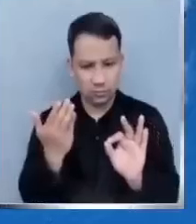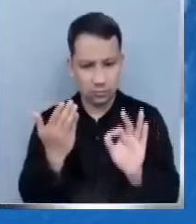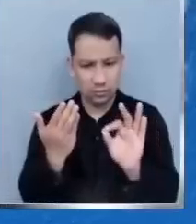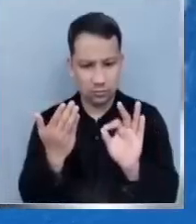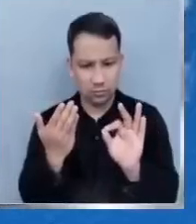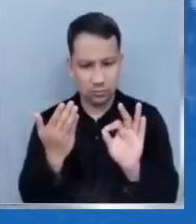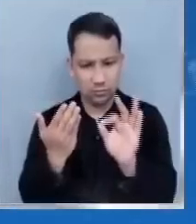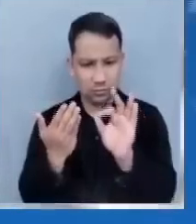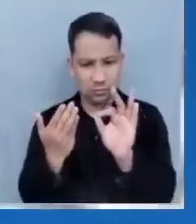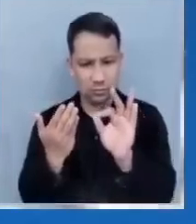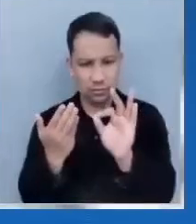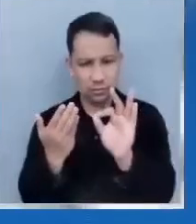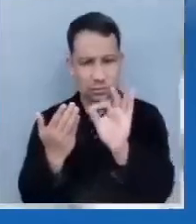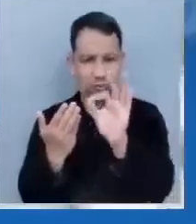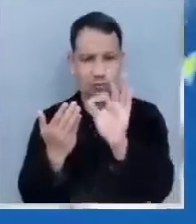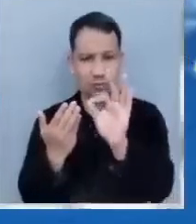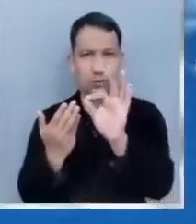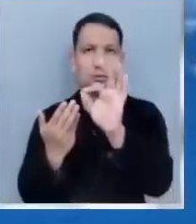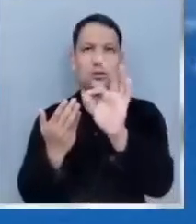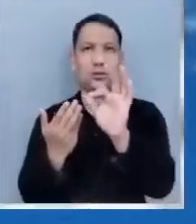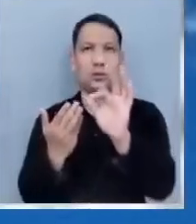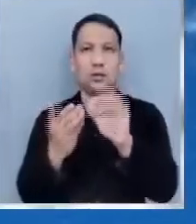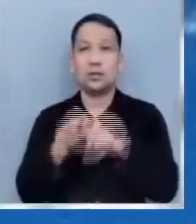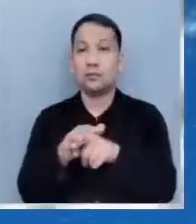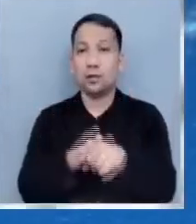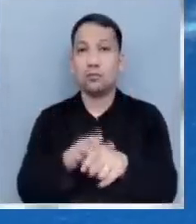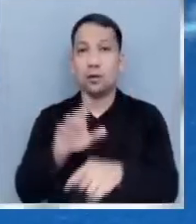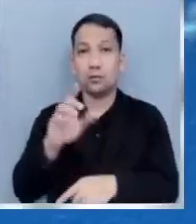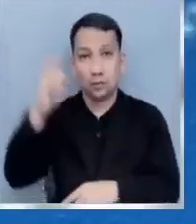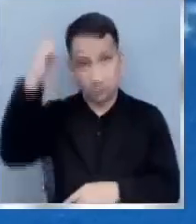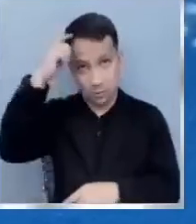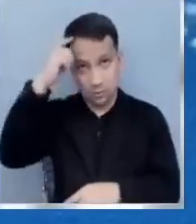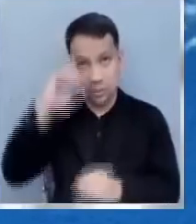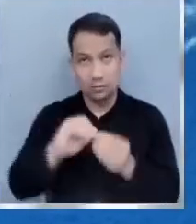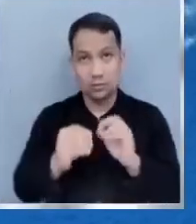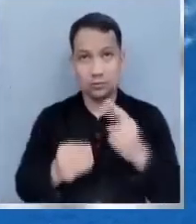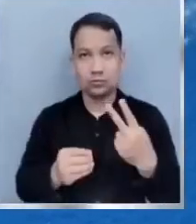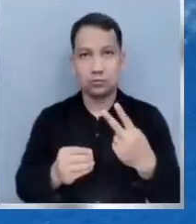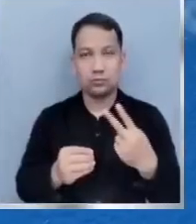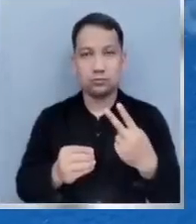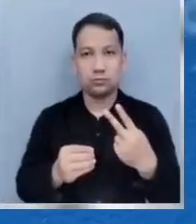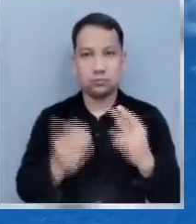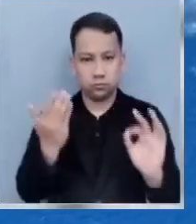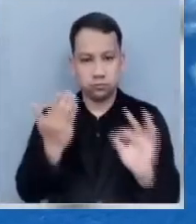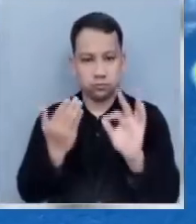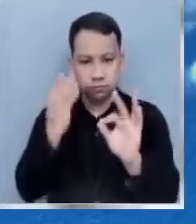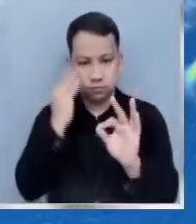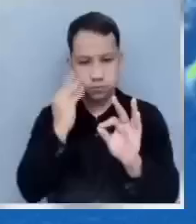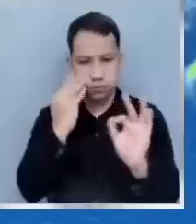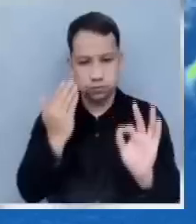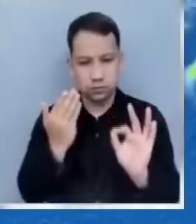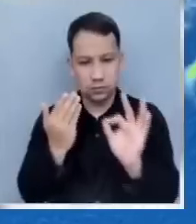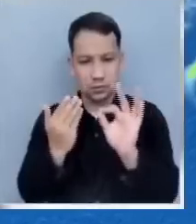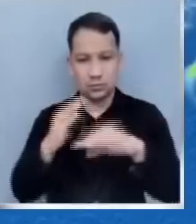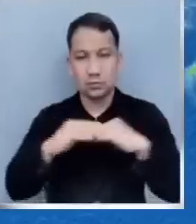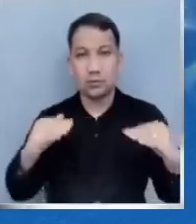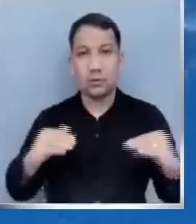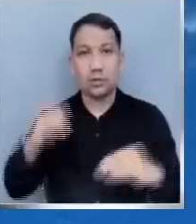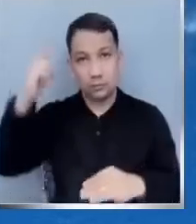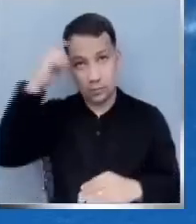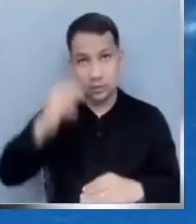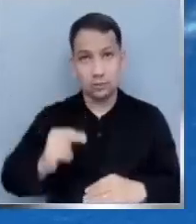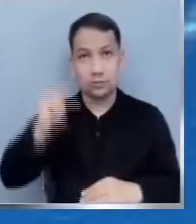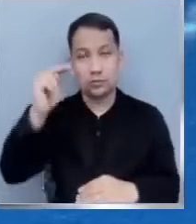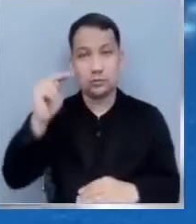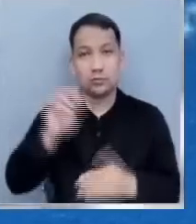Nakataas pa rin ang signal number 2 sa Batanes kung saan mararanasan ang masungit na panahon. Signal number 1 naman sa northern at